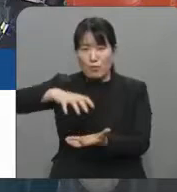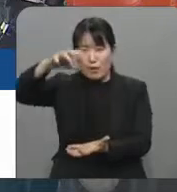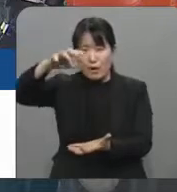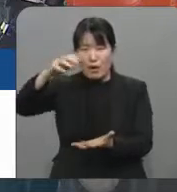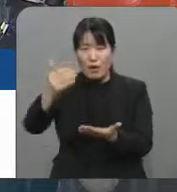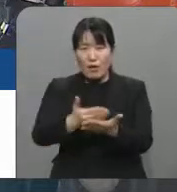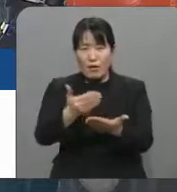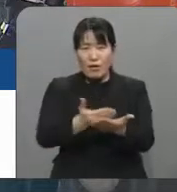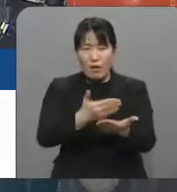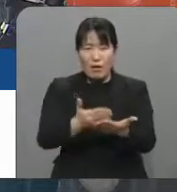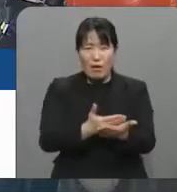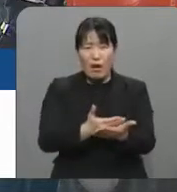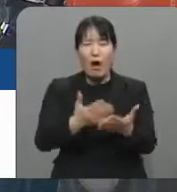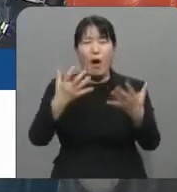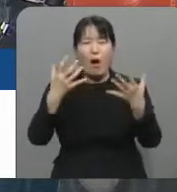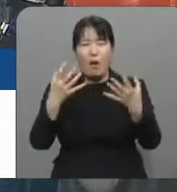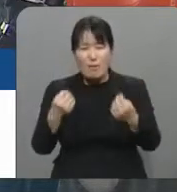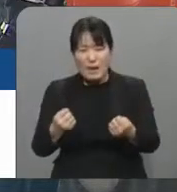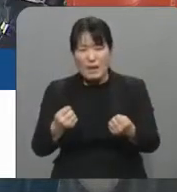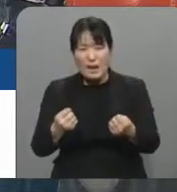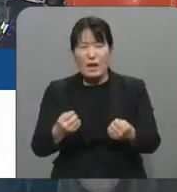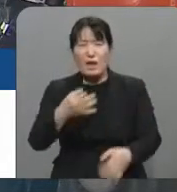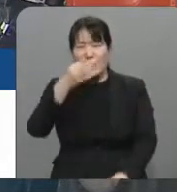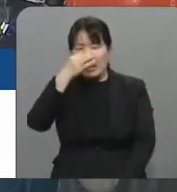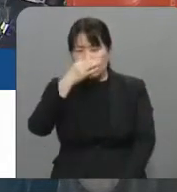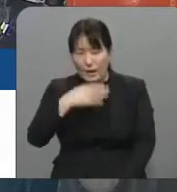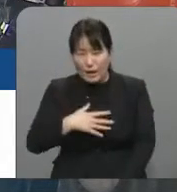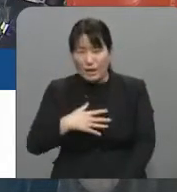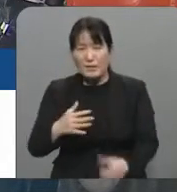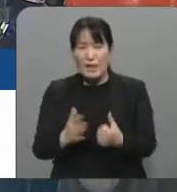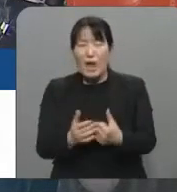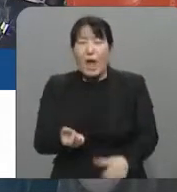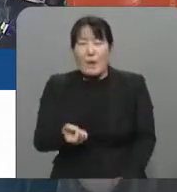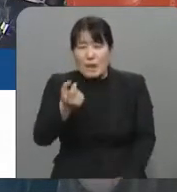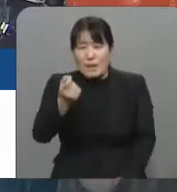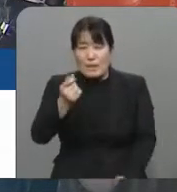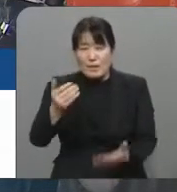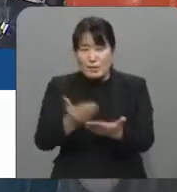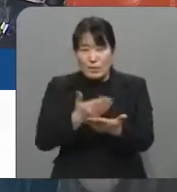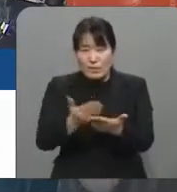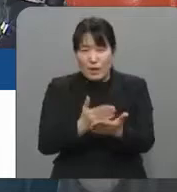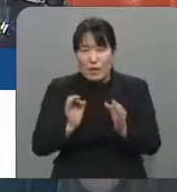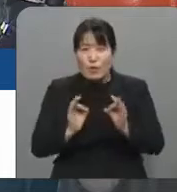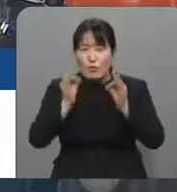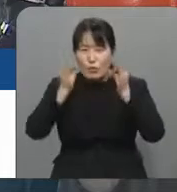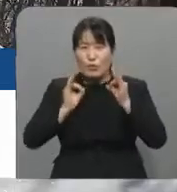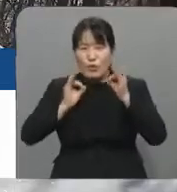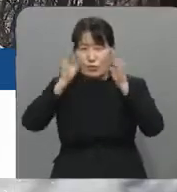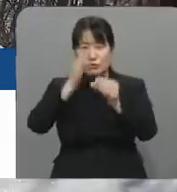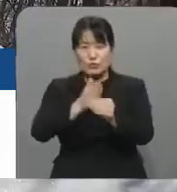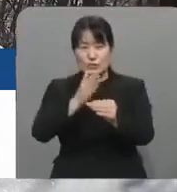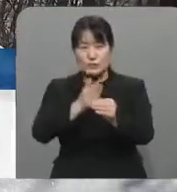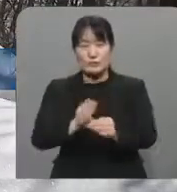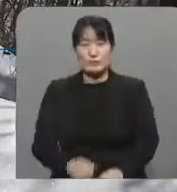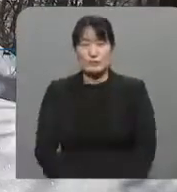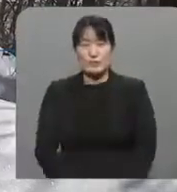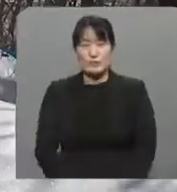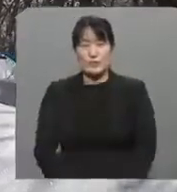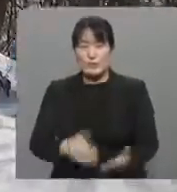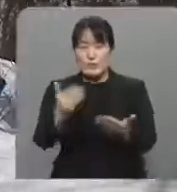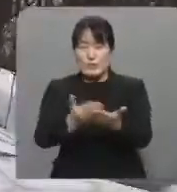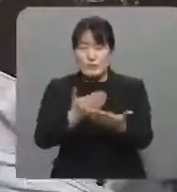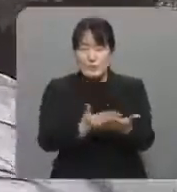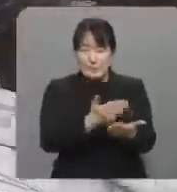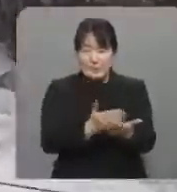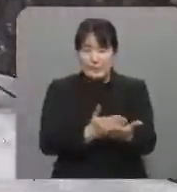많고 좀 많이 늦으신 것 같아요. 그래서 빨리 치려고 그렇게 노력했습니다. 제설 작업은